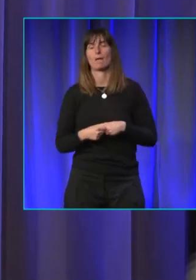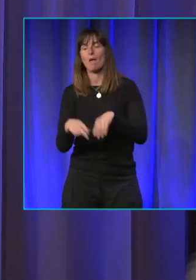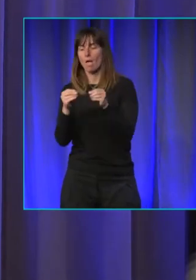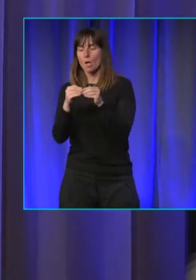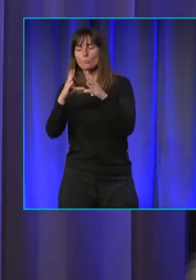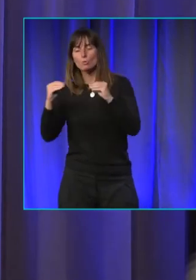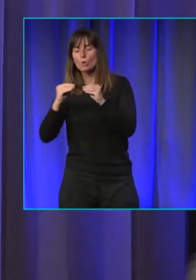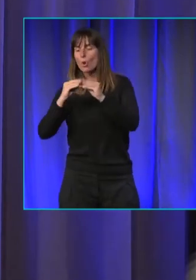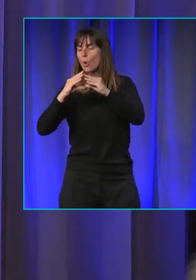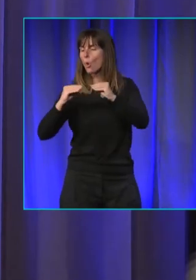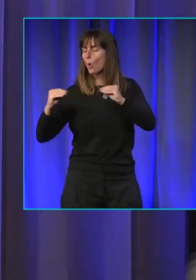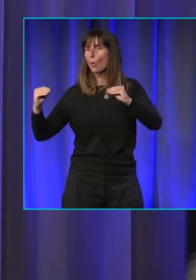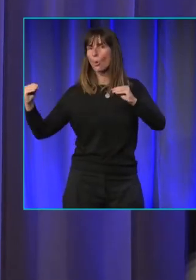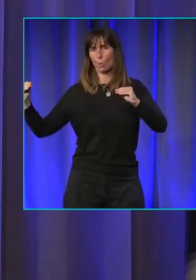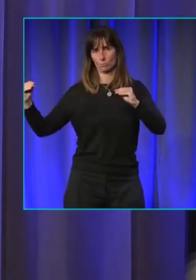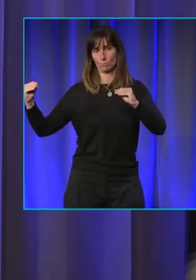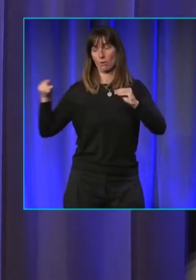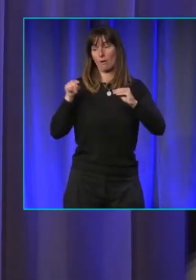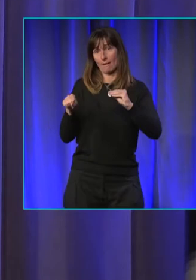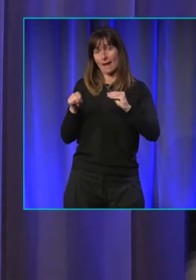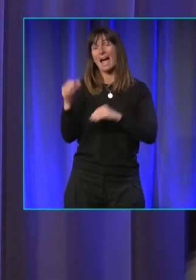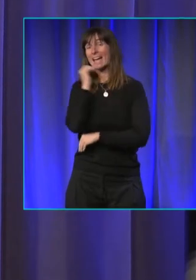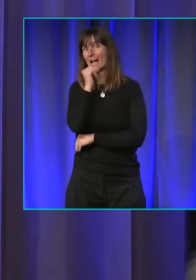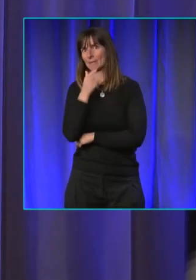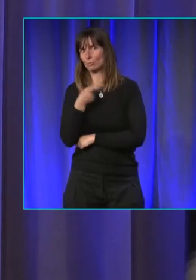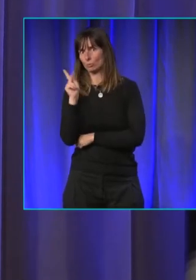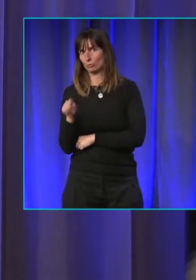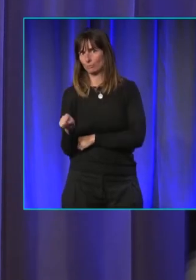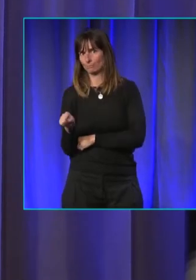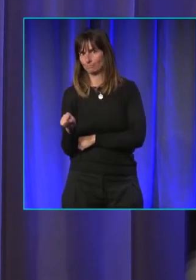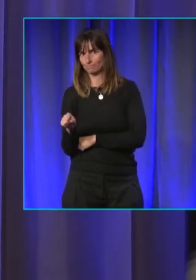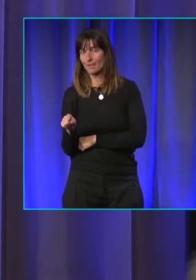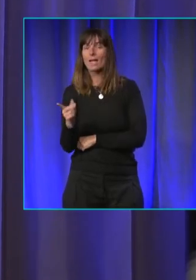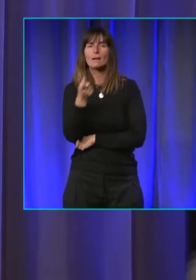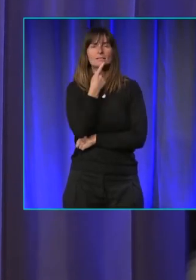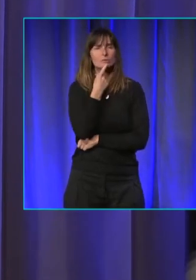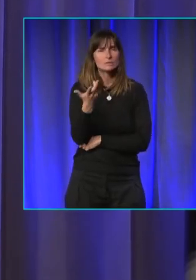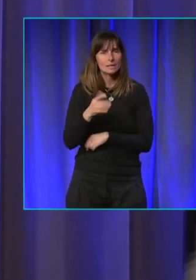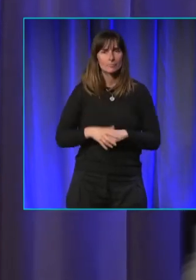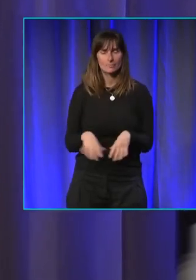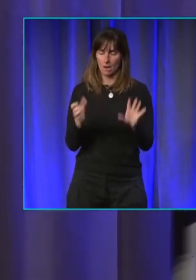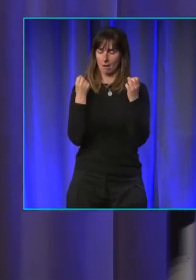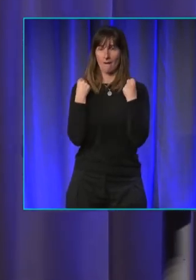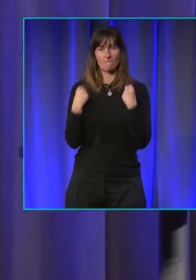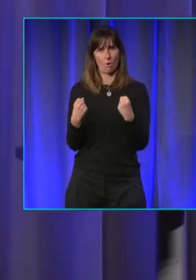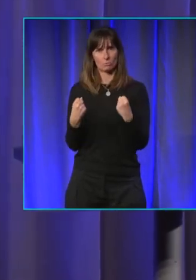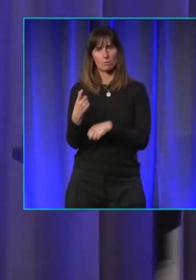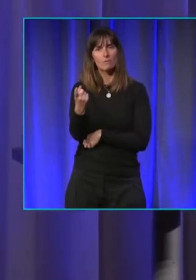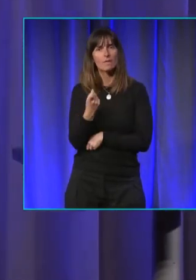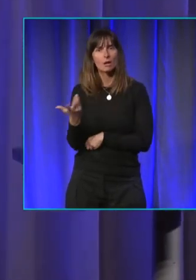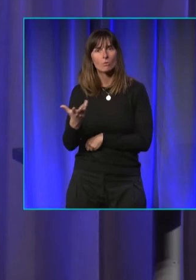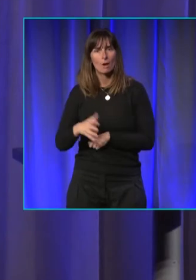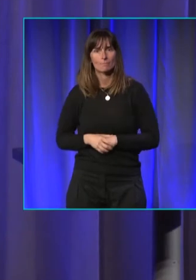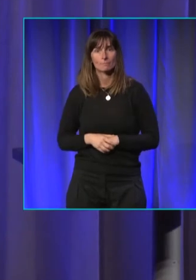plutôt longiligne, donc plus sur sa longueur. Donc en fait, la force, en fait, certes, elle va être dépendante déjà de